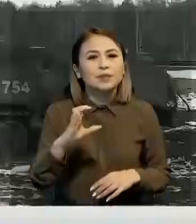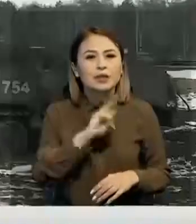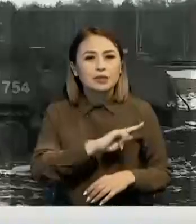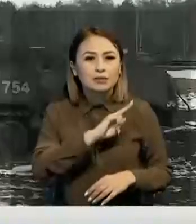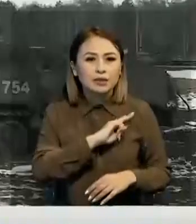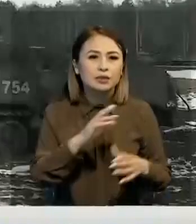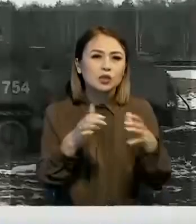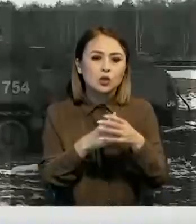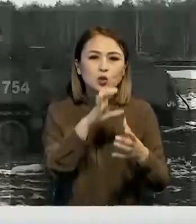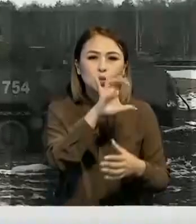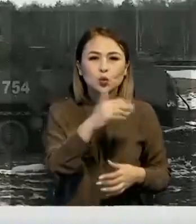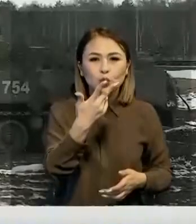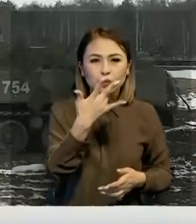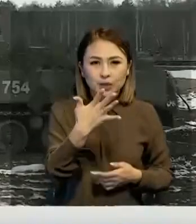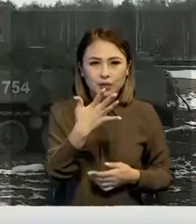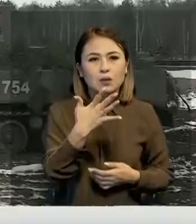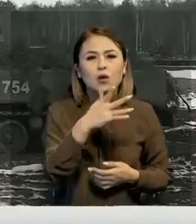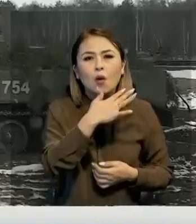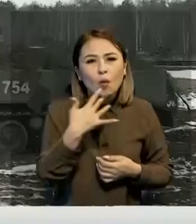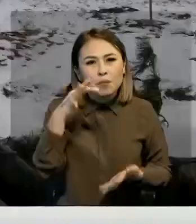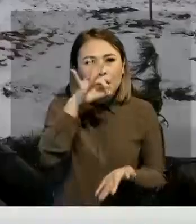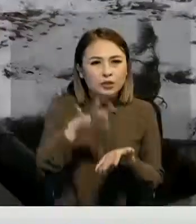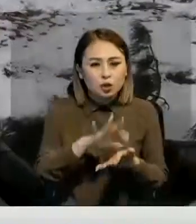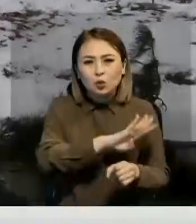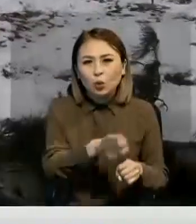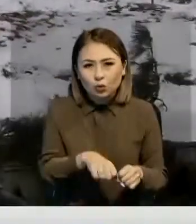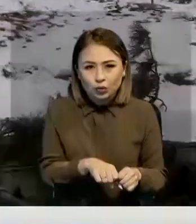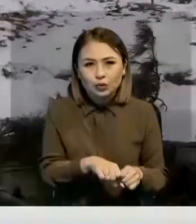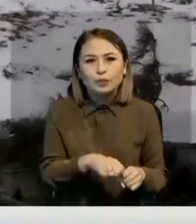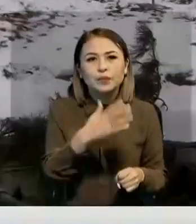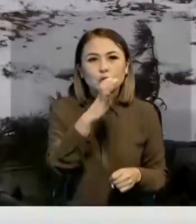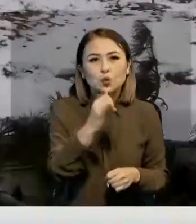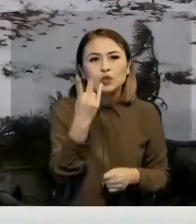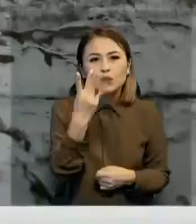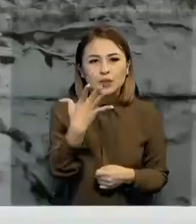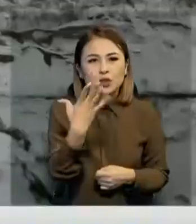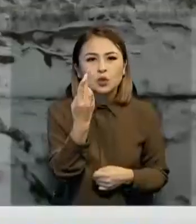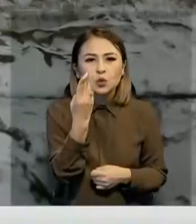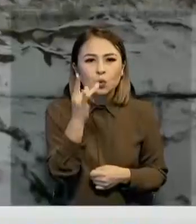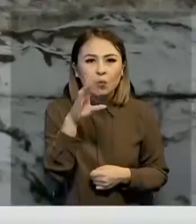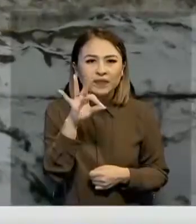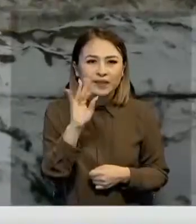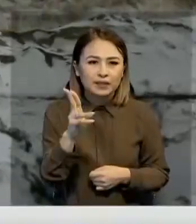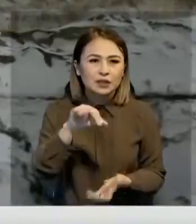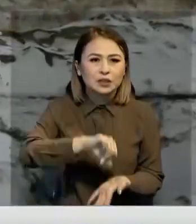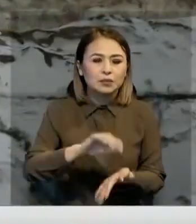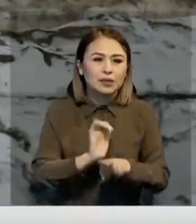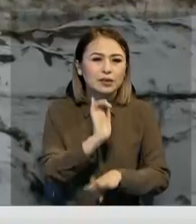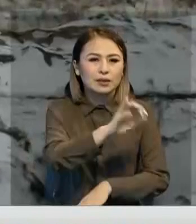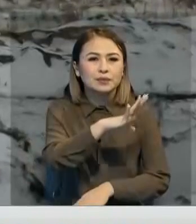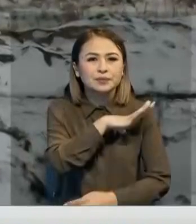зеңбірек дивизионын, Су-35 көп мақсатты жойғыш ұшақтары мен Су-25М штурмовиктерін